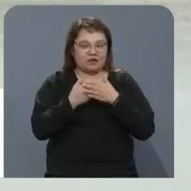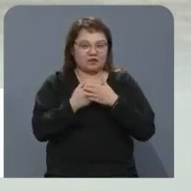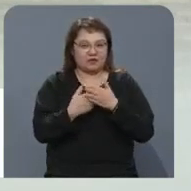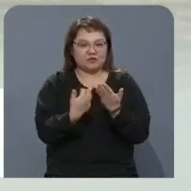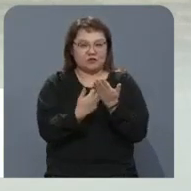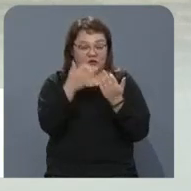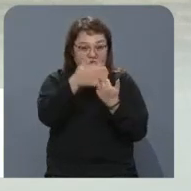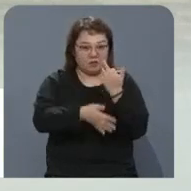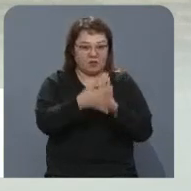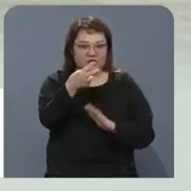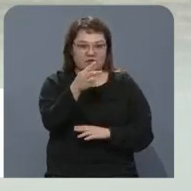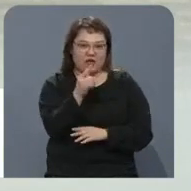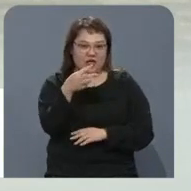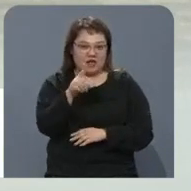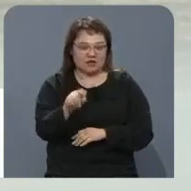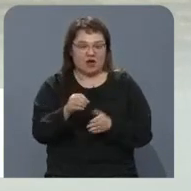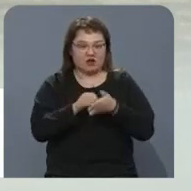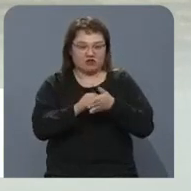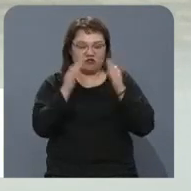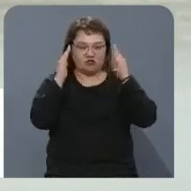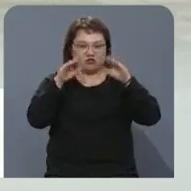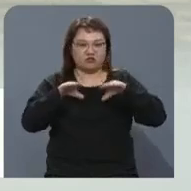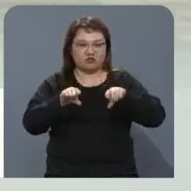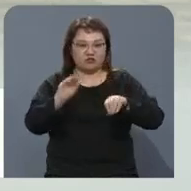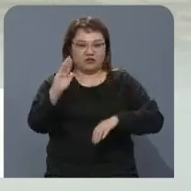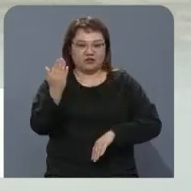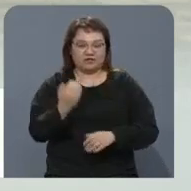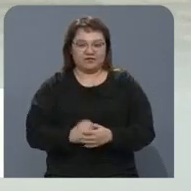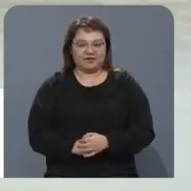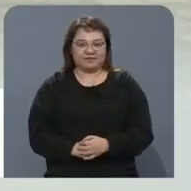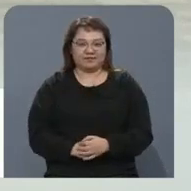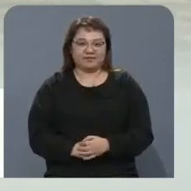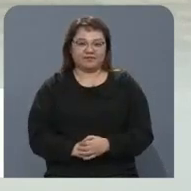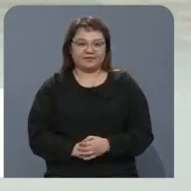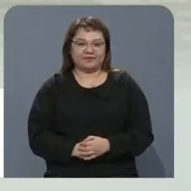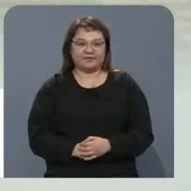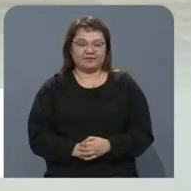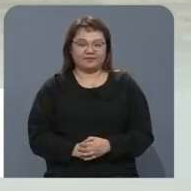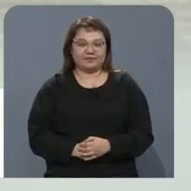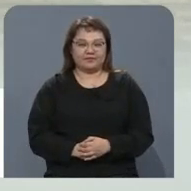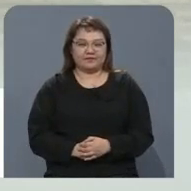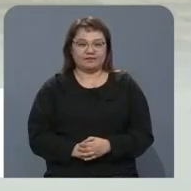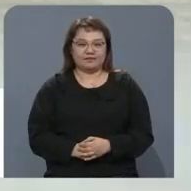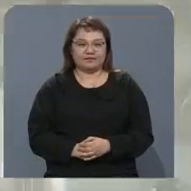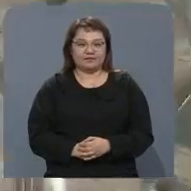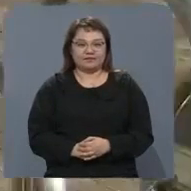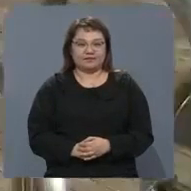서귀포시 대정읍 일대 등교 수업은 중단됐습니다. 보도에 허지영 기자입니다.